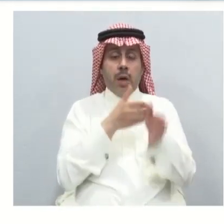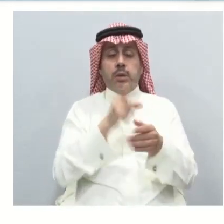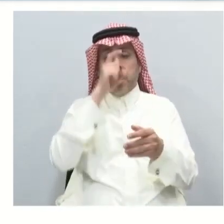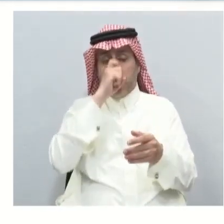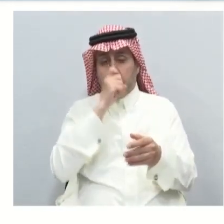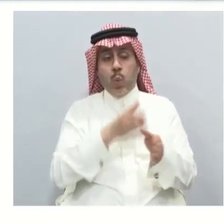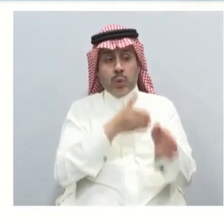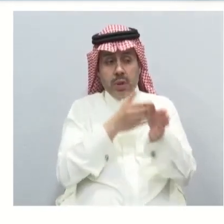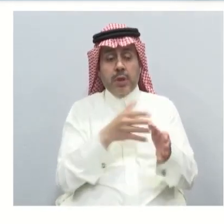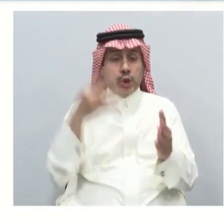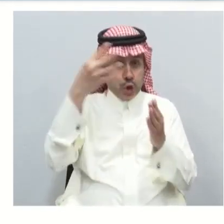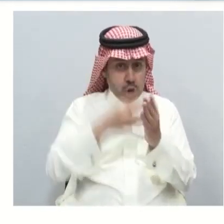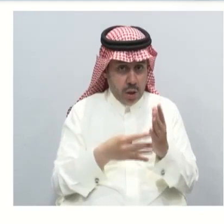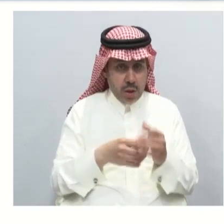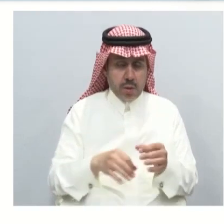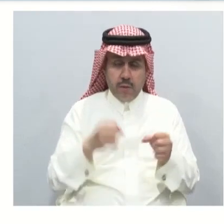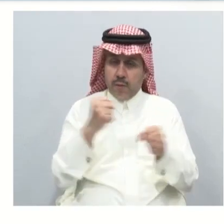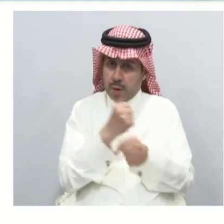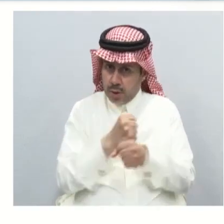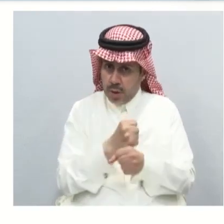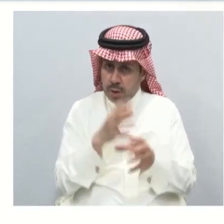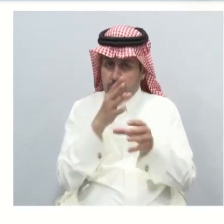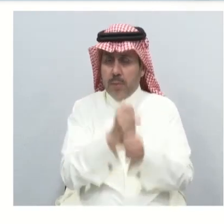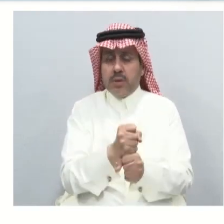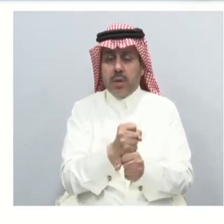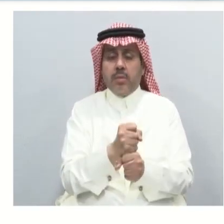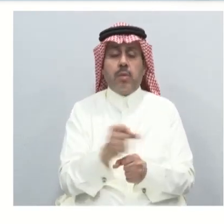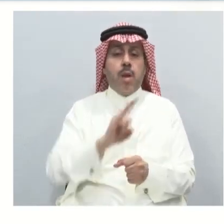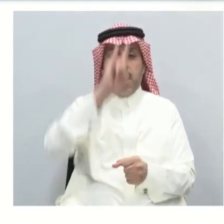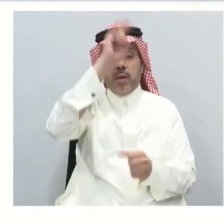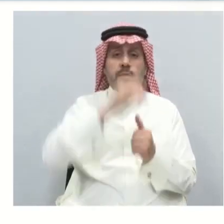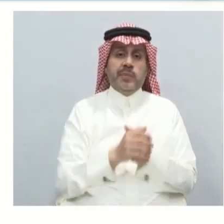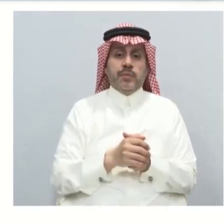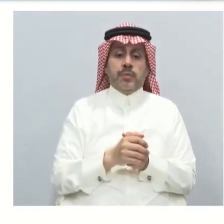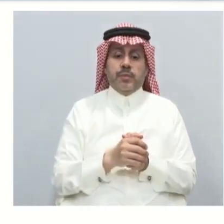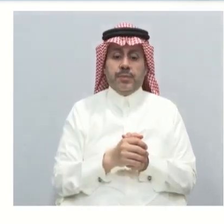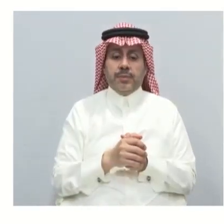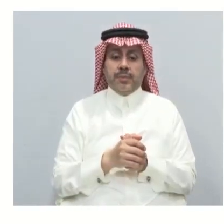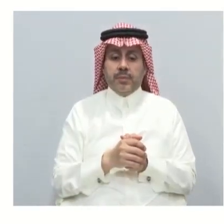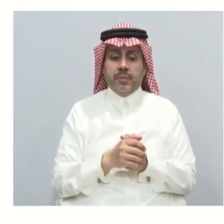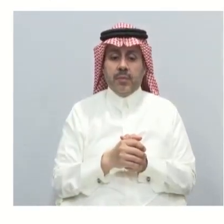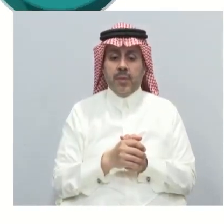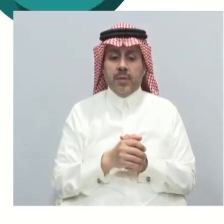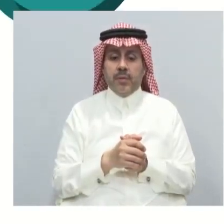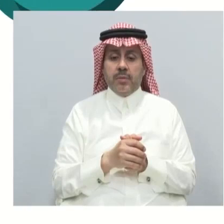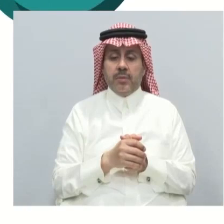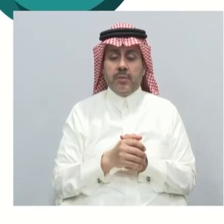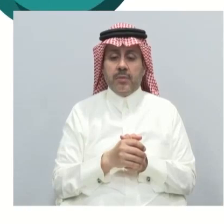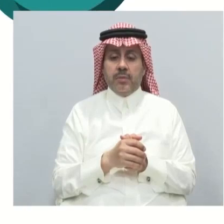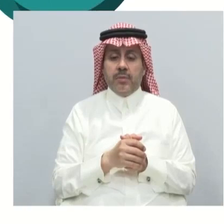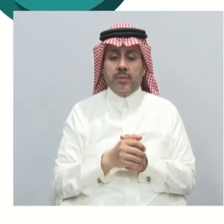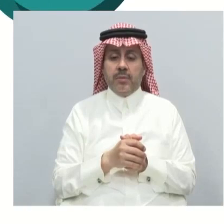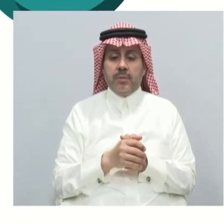لامره واتبع شرعه فقد حقق الاستمساك بالعروه الوثقى وهي لا اله الا الله